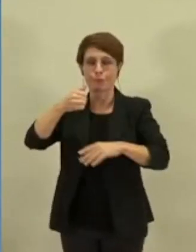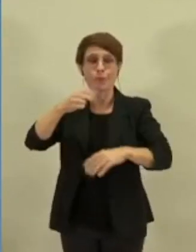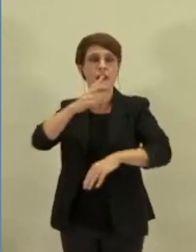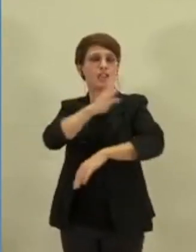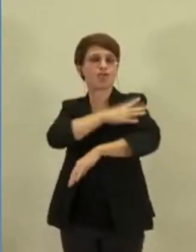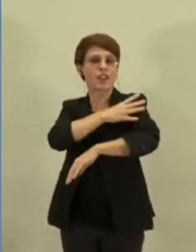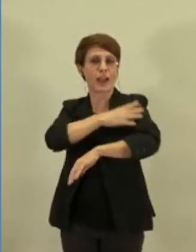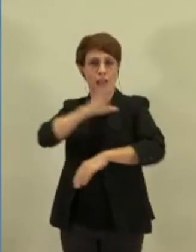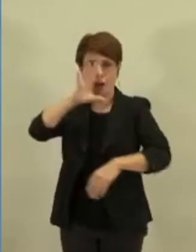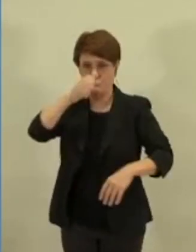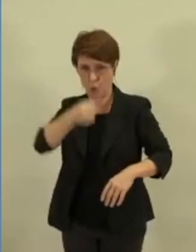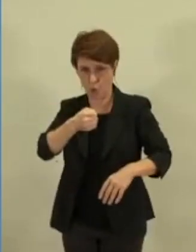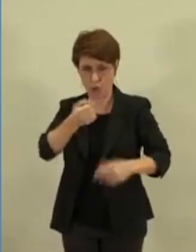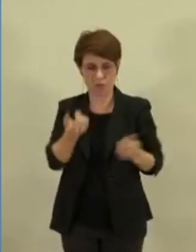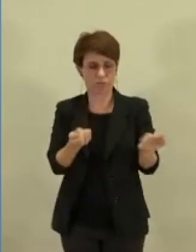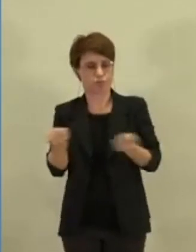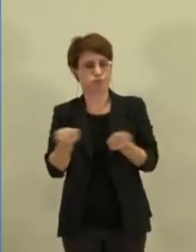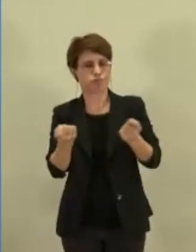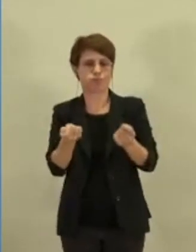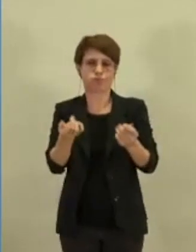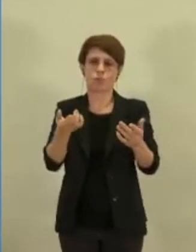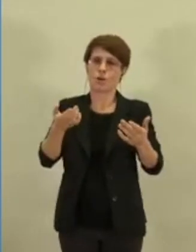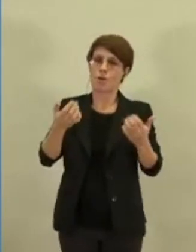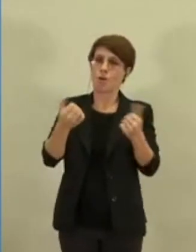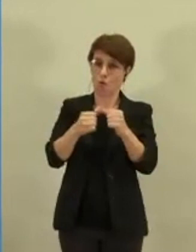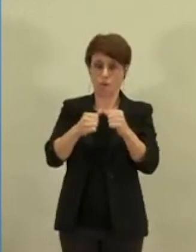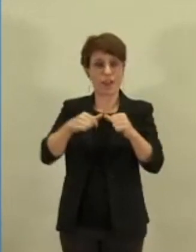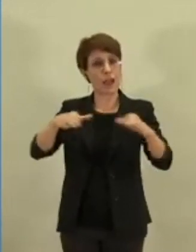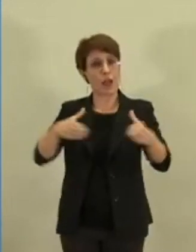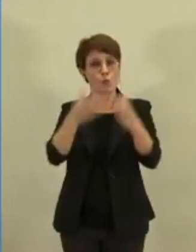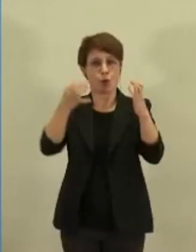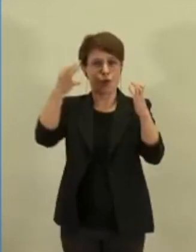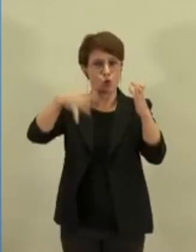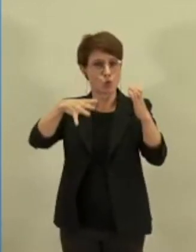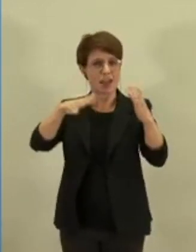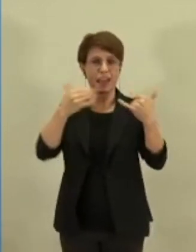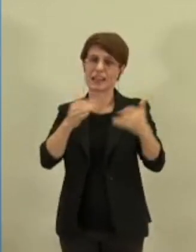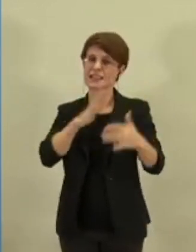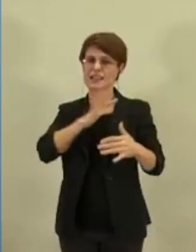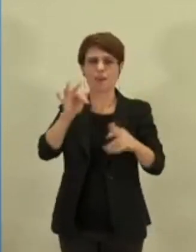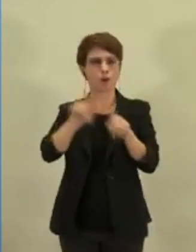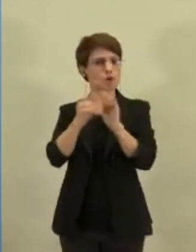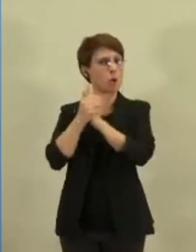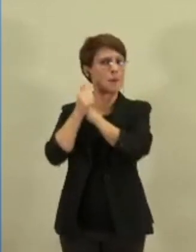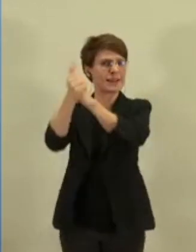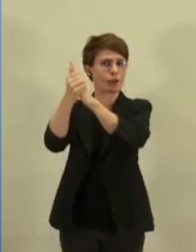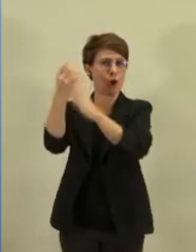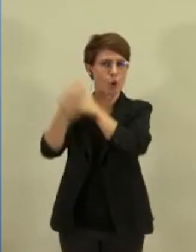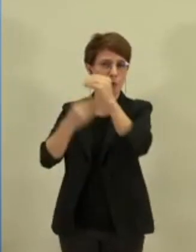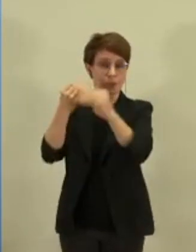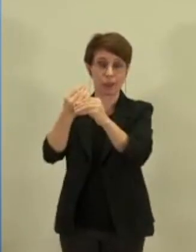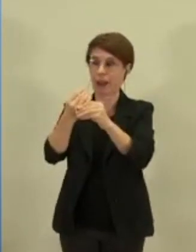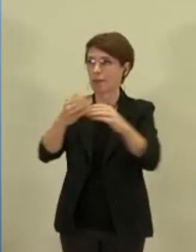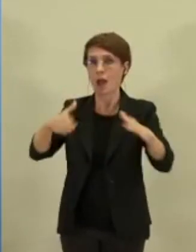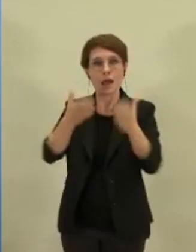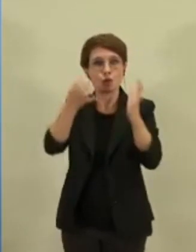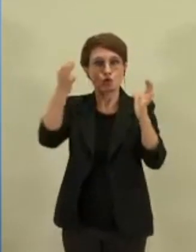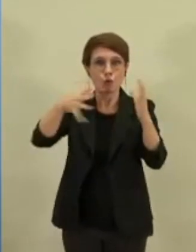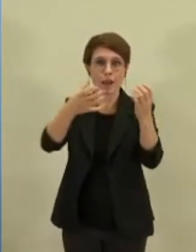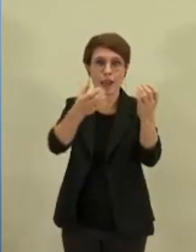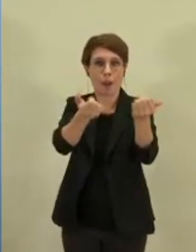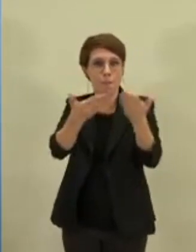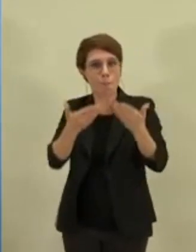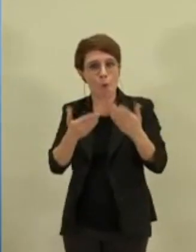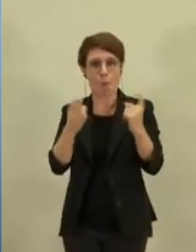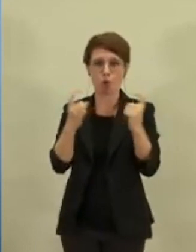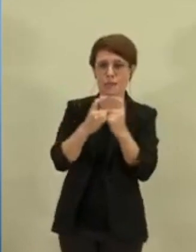notre pays était devenu un leader mondial. Il lui assurait à la fois une énergie abondante, décarbonée, et la moins